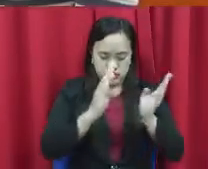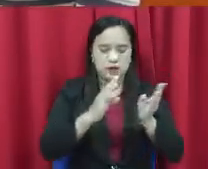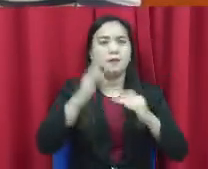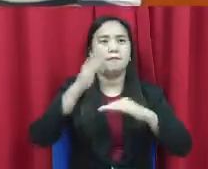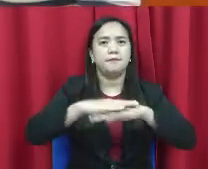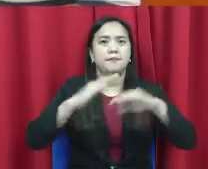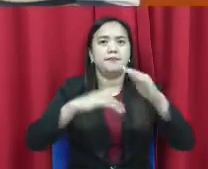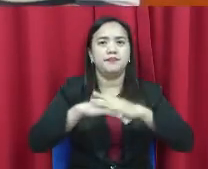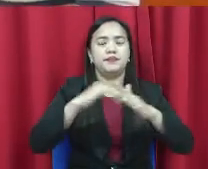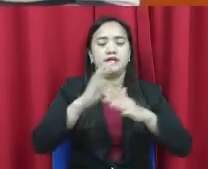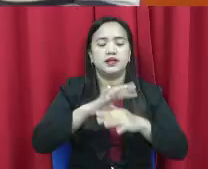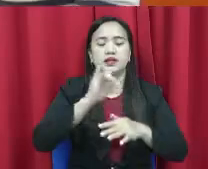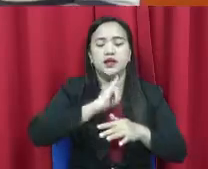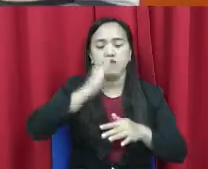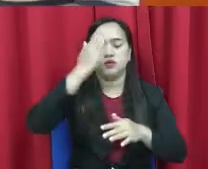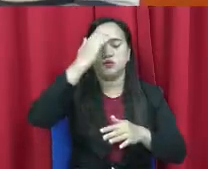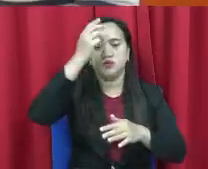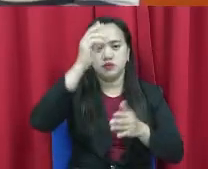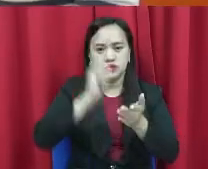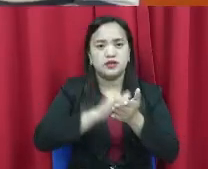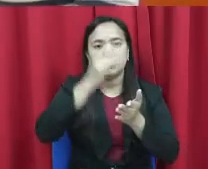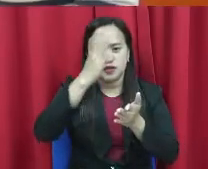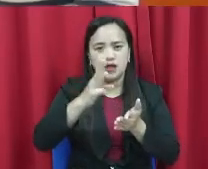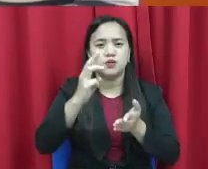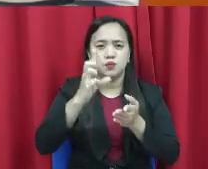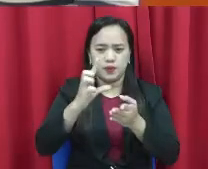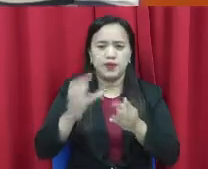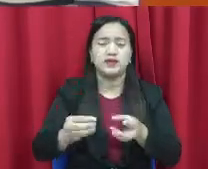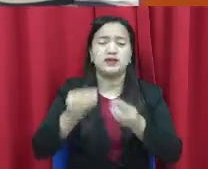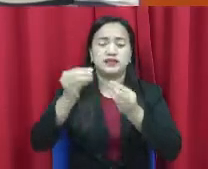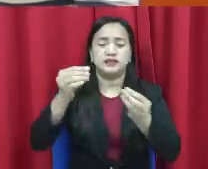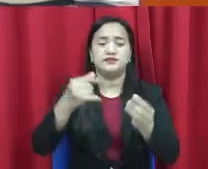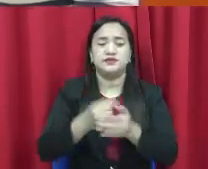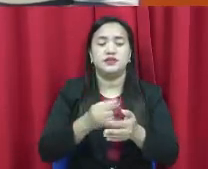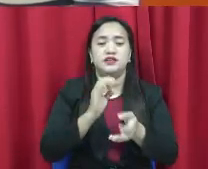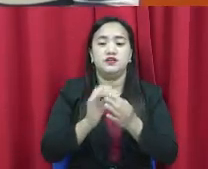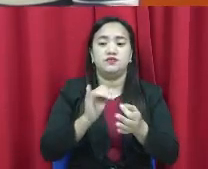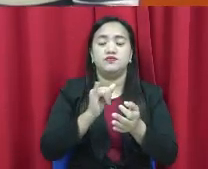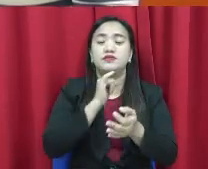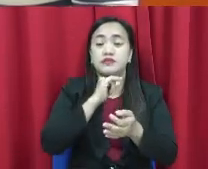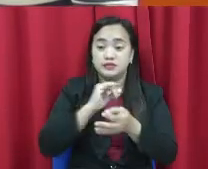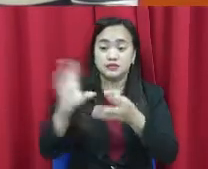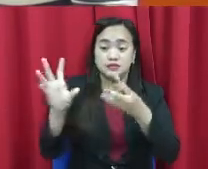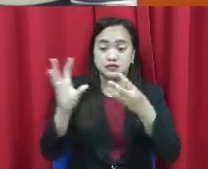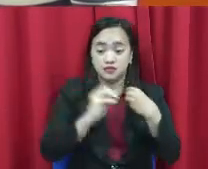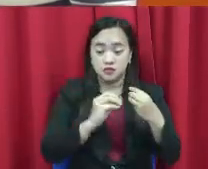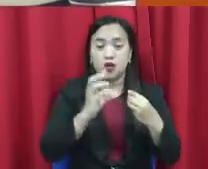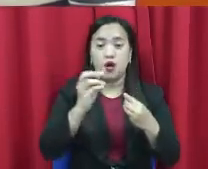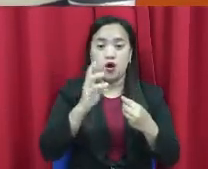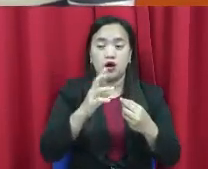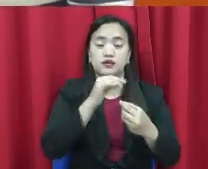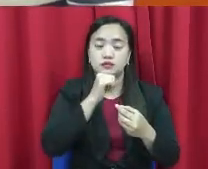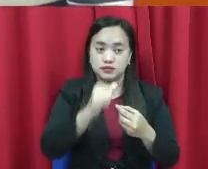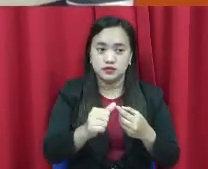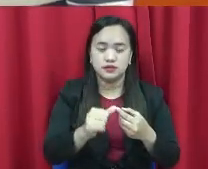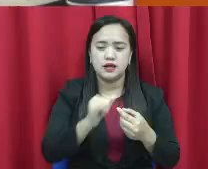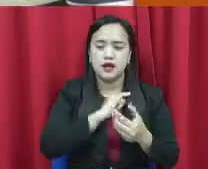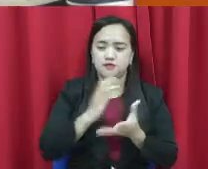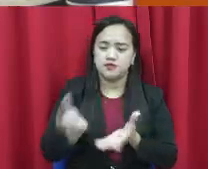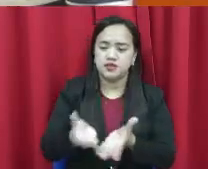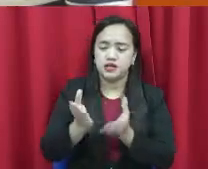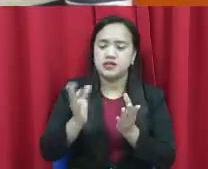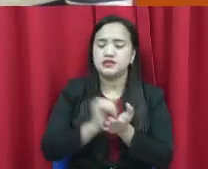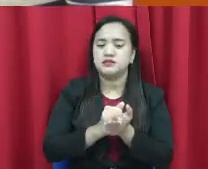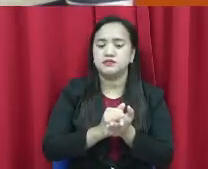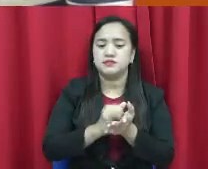ng panginoon kaya sabi ko sa kanya Kung tatanggapin mo man o hindi at least ay naging hest ako SAO na ganito ang